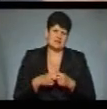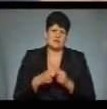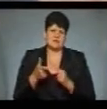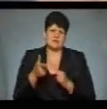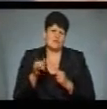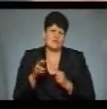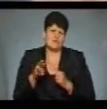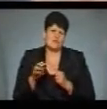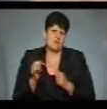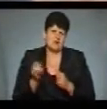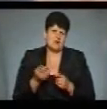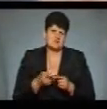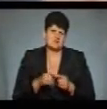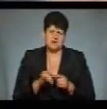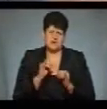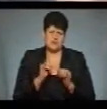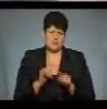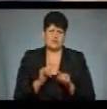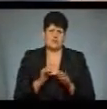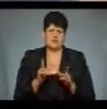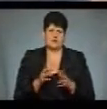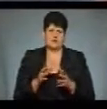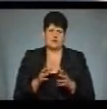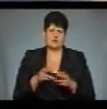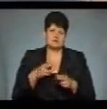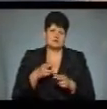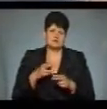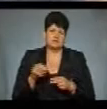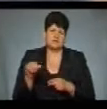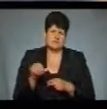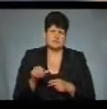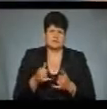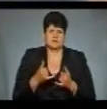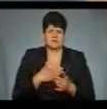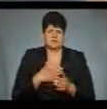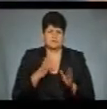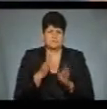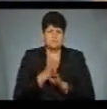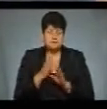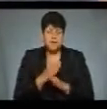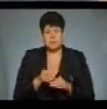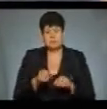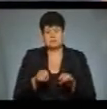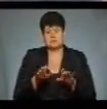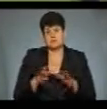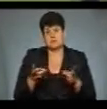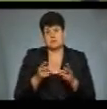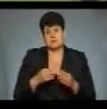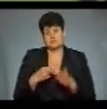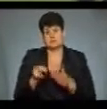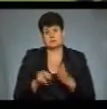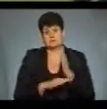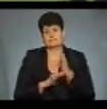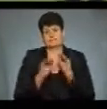це погані речовини, які шкодять нашій екосистемі, і тому ми прийшли до рішення, що треба брати дерева.